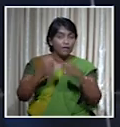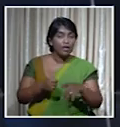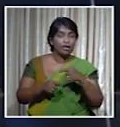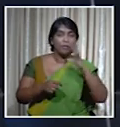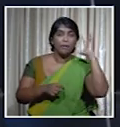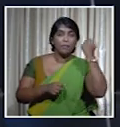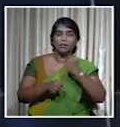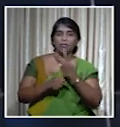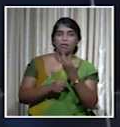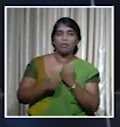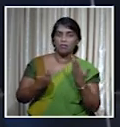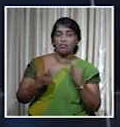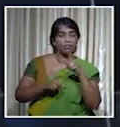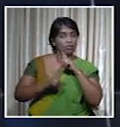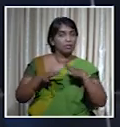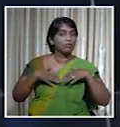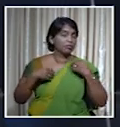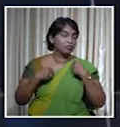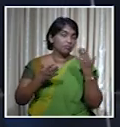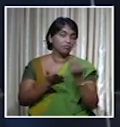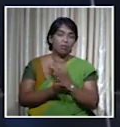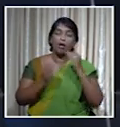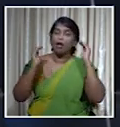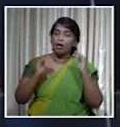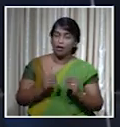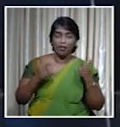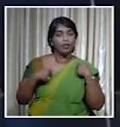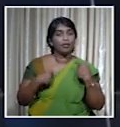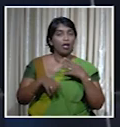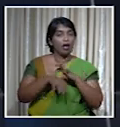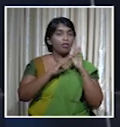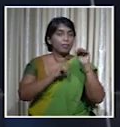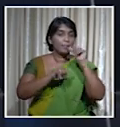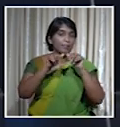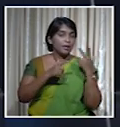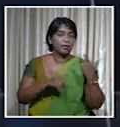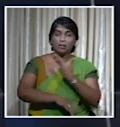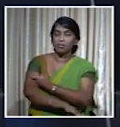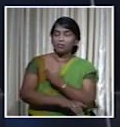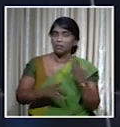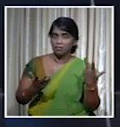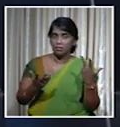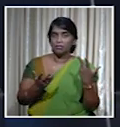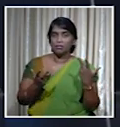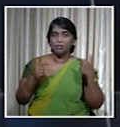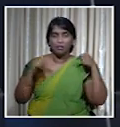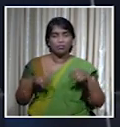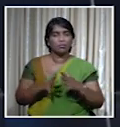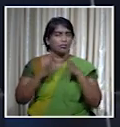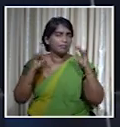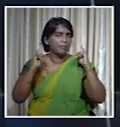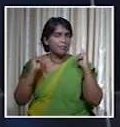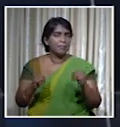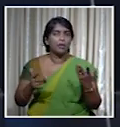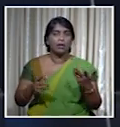නැහැ රජය කියලා. අපි කතා කරනවා සෞඛ්‍යයට වෙන් කරන මුදල අඩුයි. අද ස්පිරිතාල වල බෙහෙත් නැහැ, ඉන්ජෙක්ෂන් නැහැ. අද අන්තිම නරකම